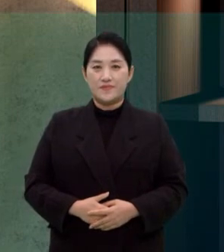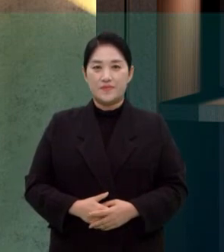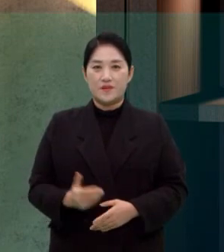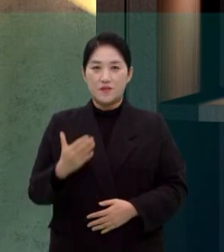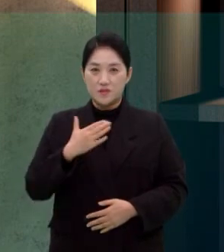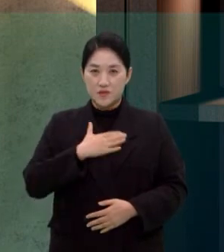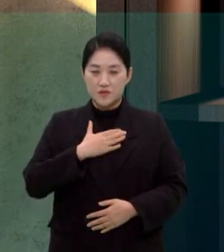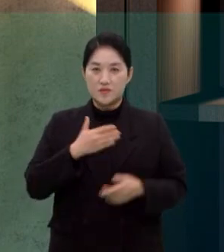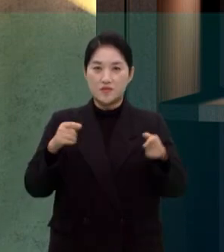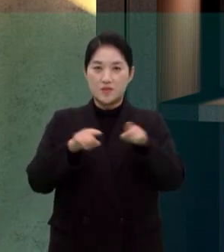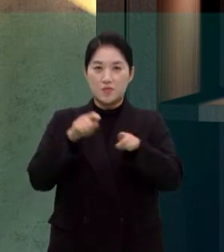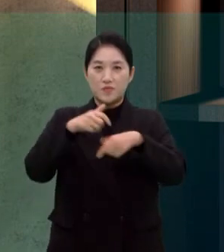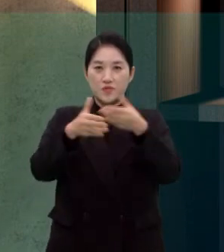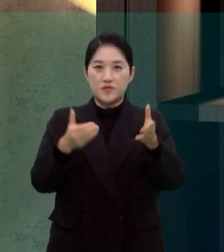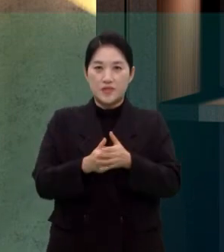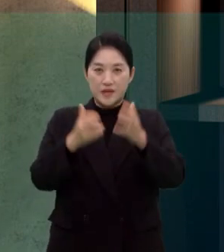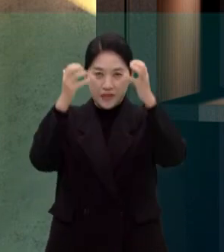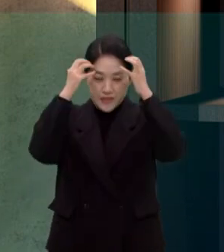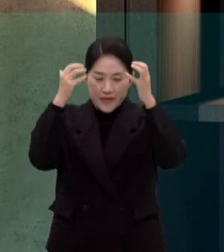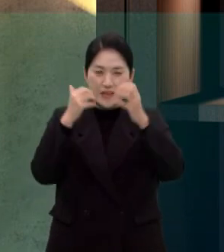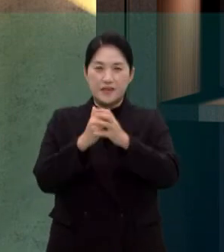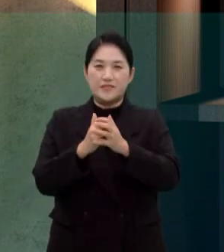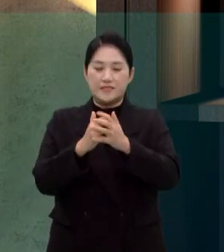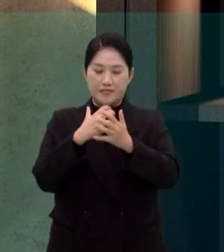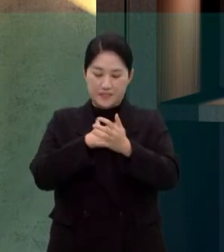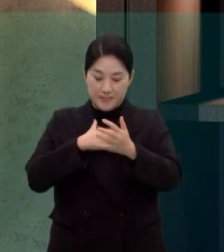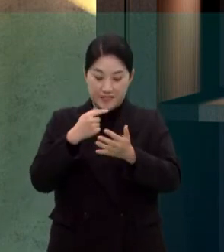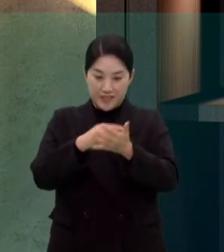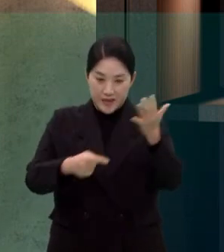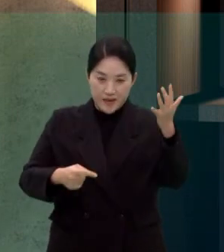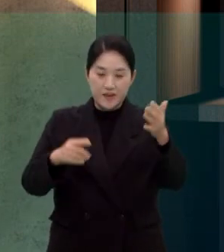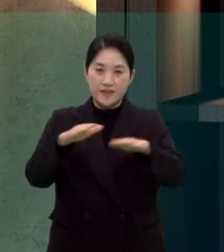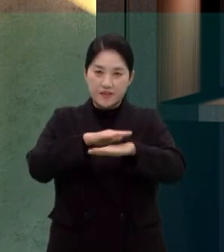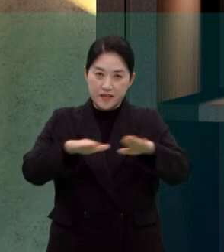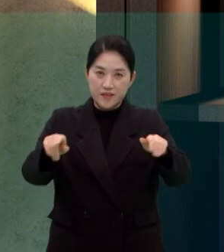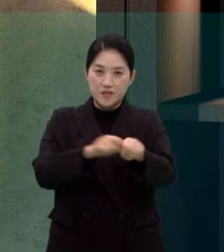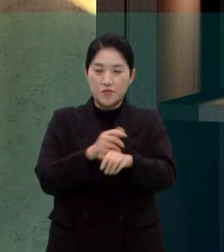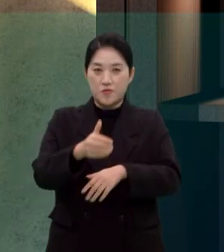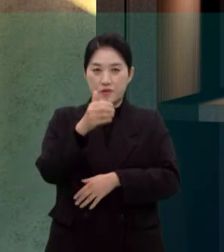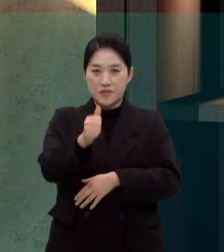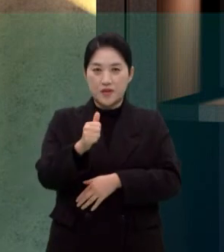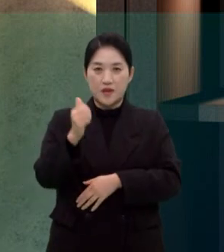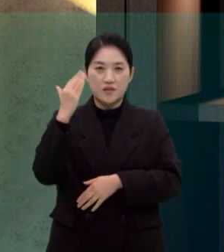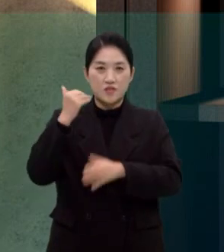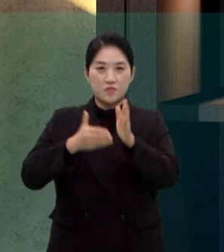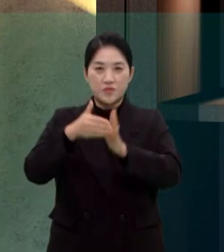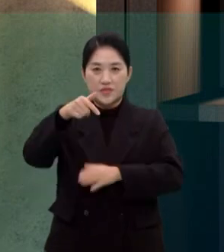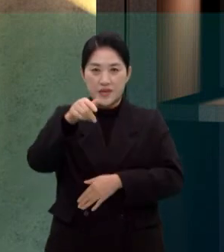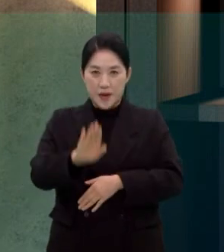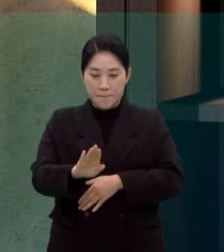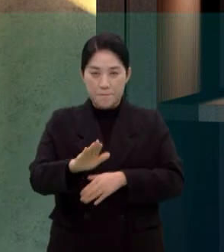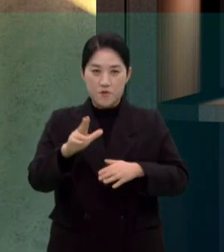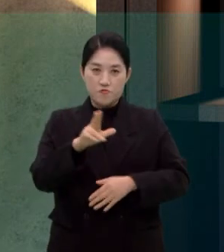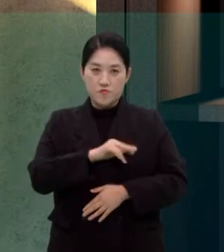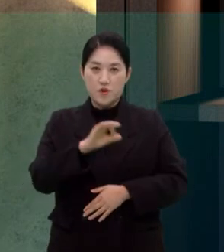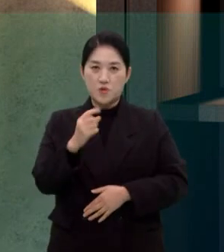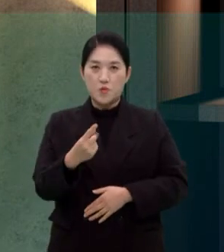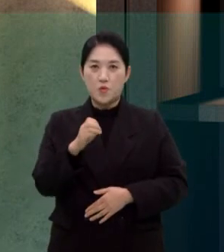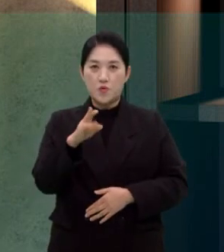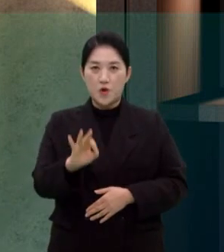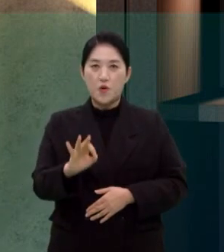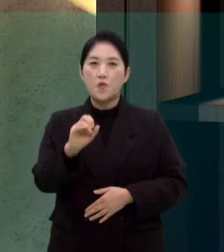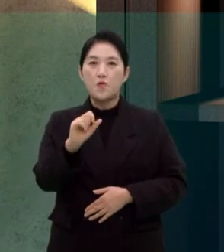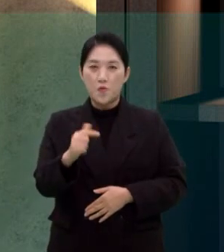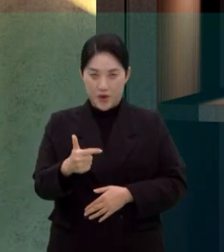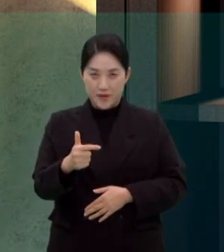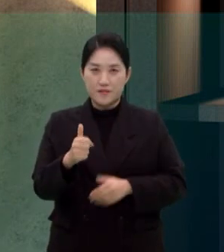저는 더불어민주당 재난재해대책특별위원장, 의정부시갑 국회의원 오영환입니다.